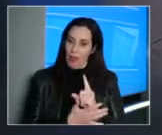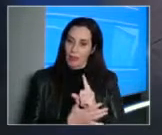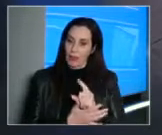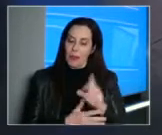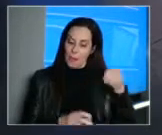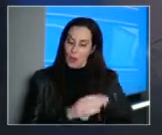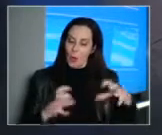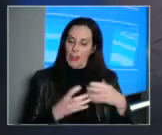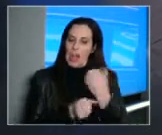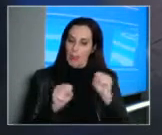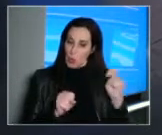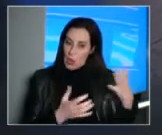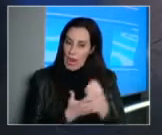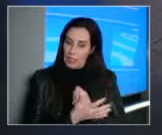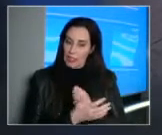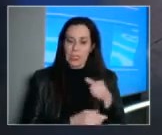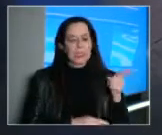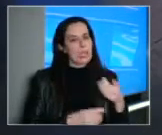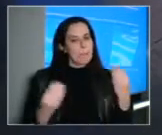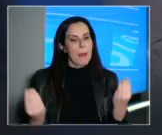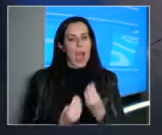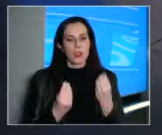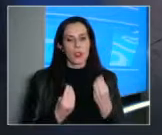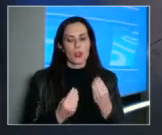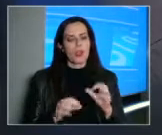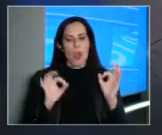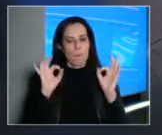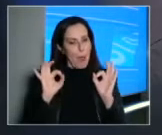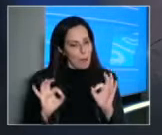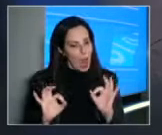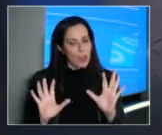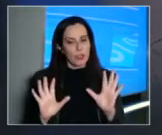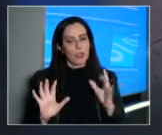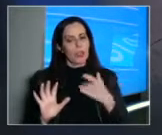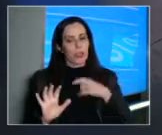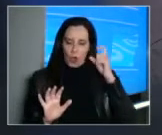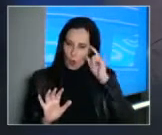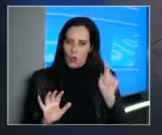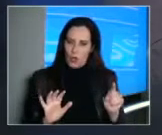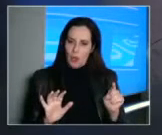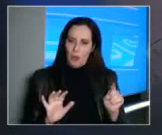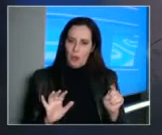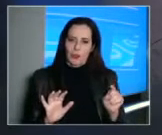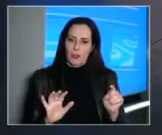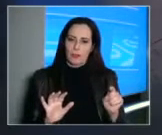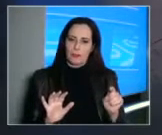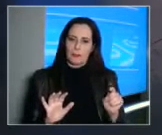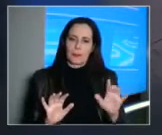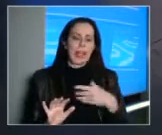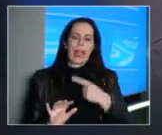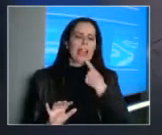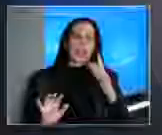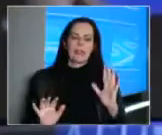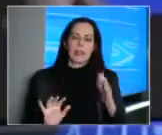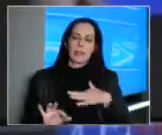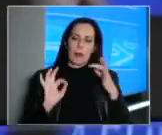המשוכות אצלו במפלגה. כי זה משהו שלחלוטין אני לא חושב שהוא... איך אני אגיד לך